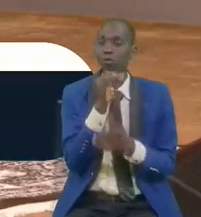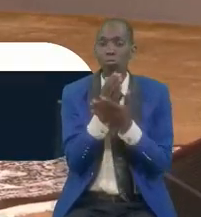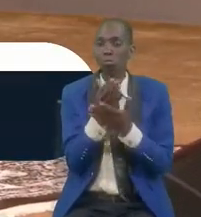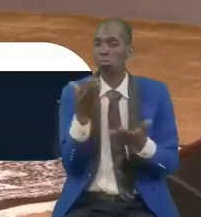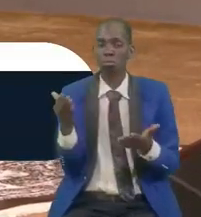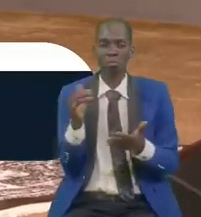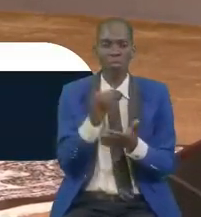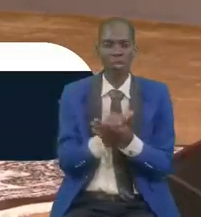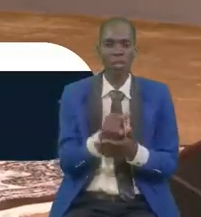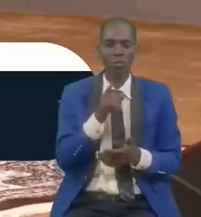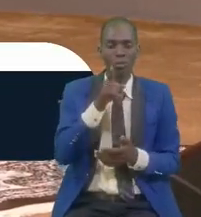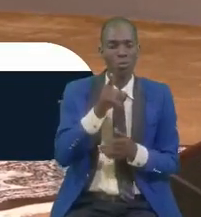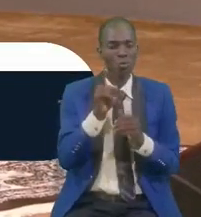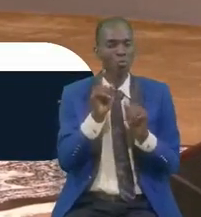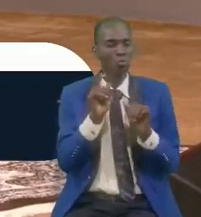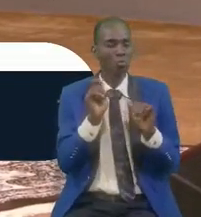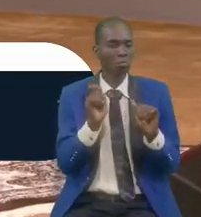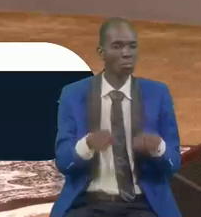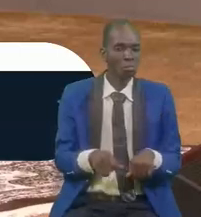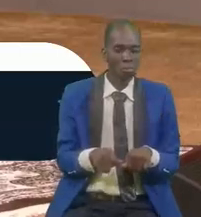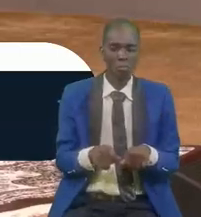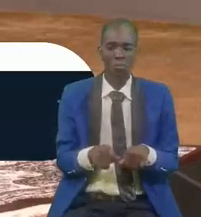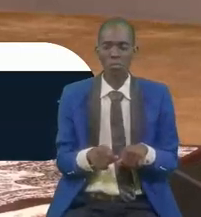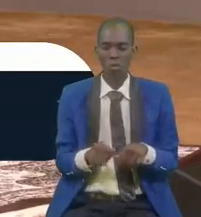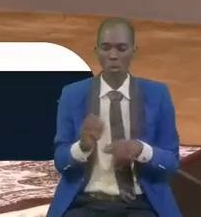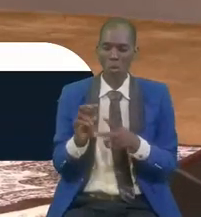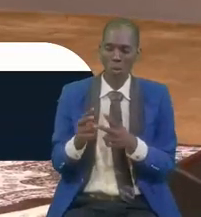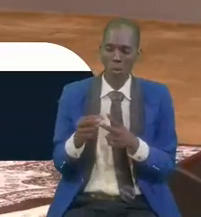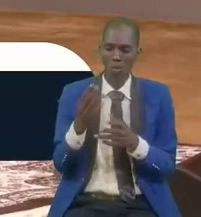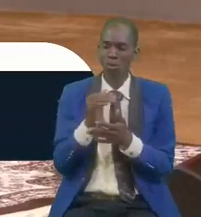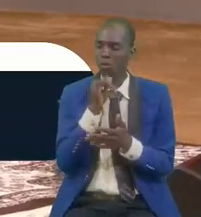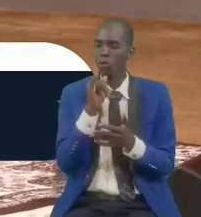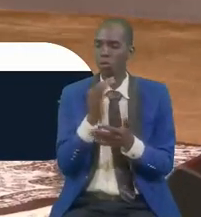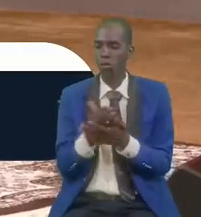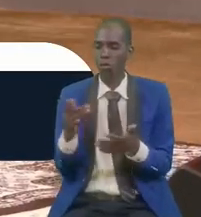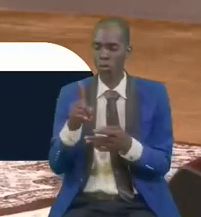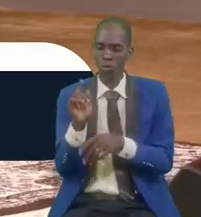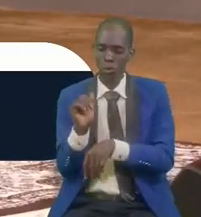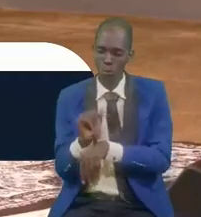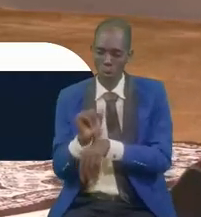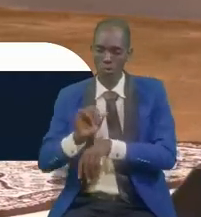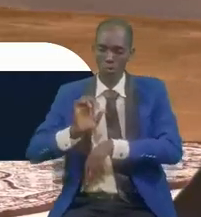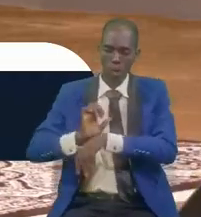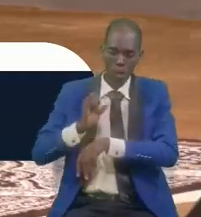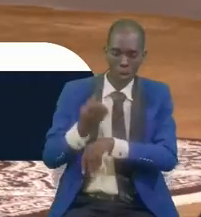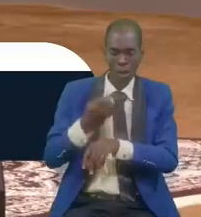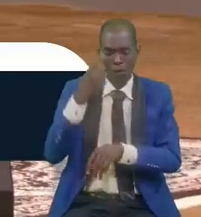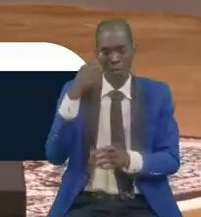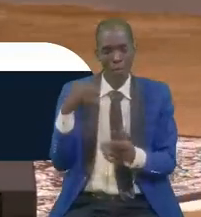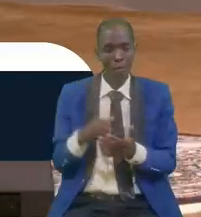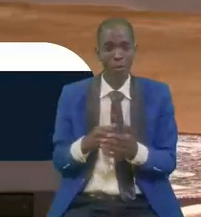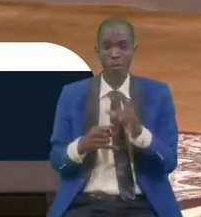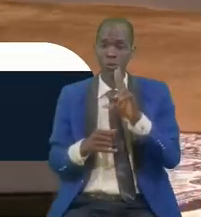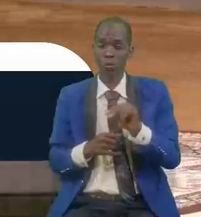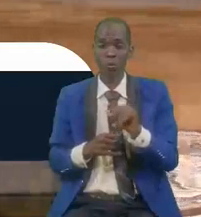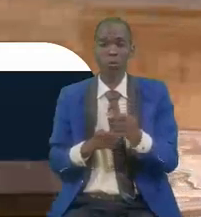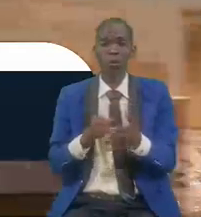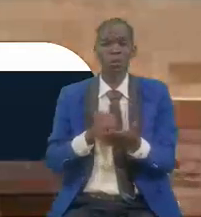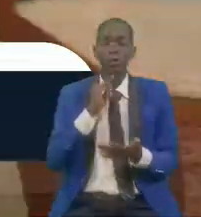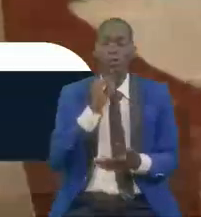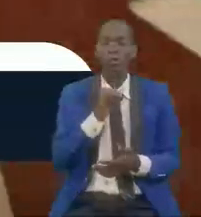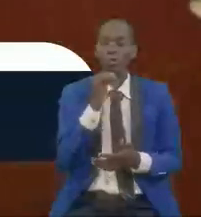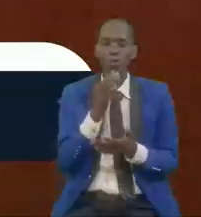vous méritez, que vous gagnez. Vous ne, c'est pas quelque chose pour laquelle on travaille. C'est pas quelque